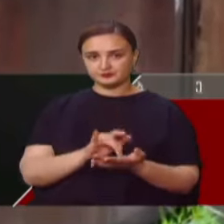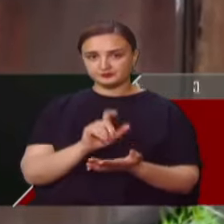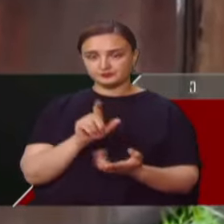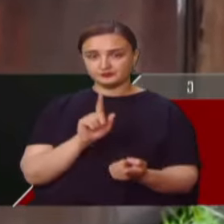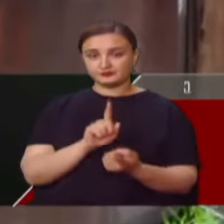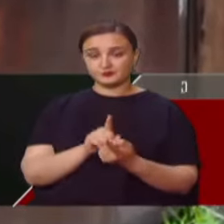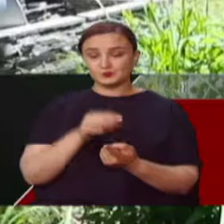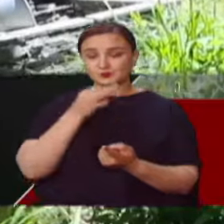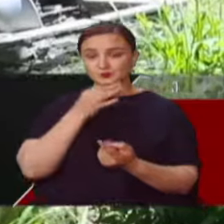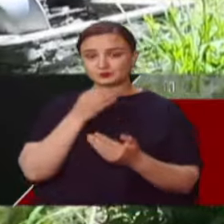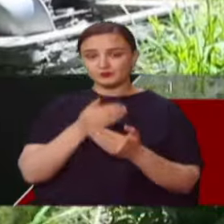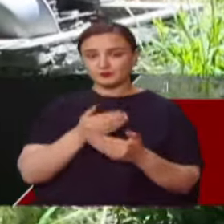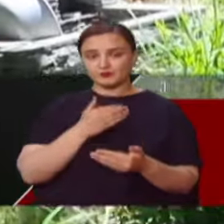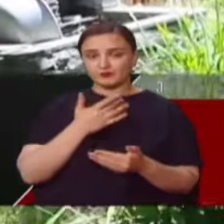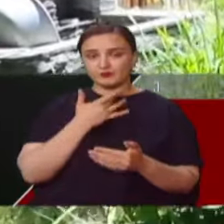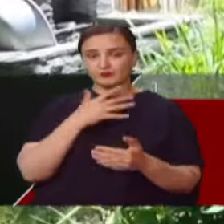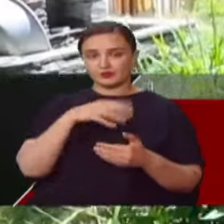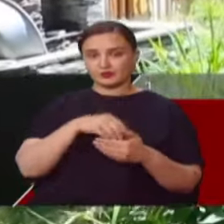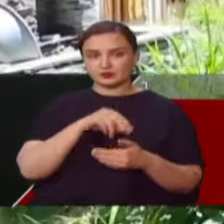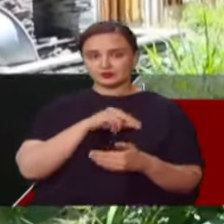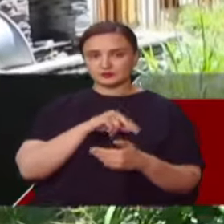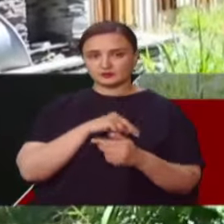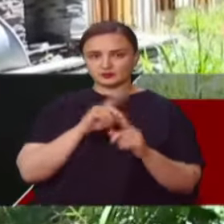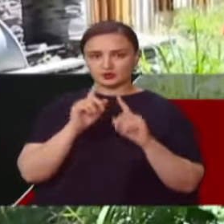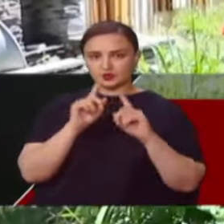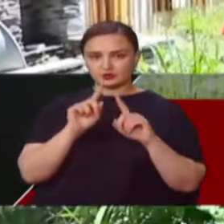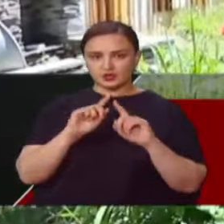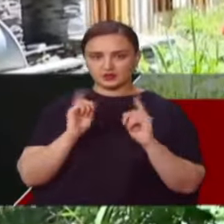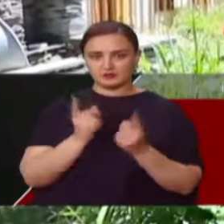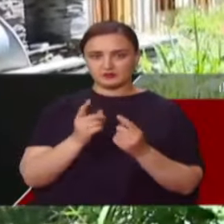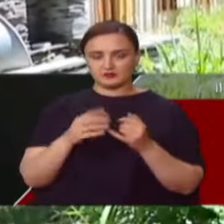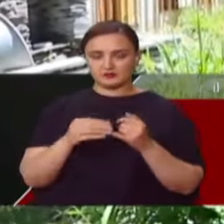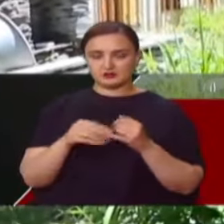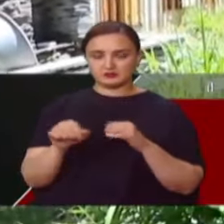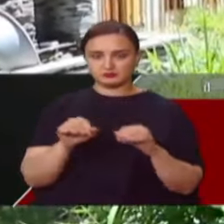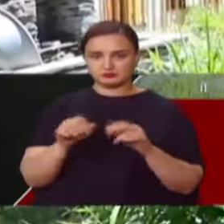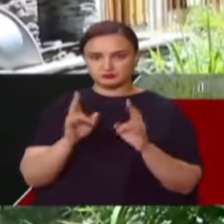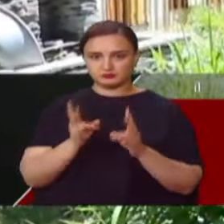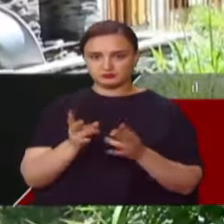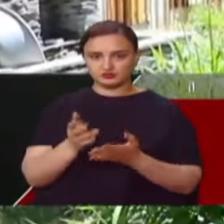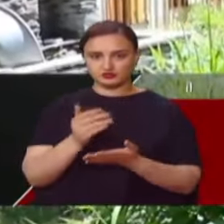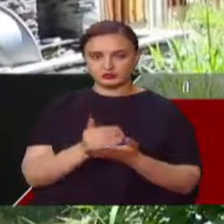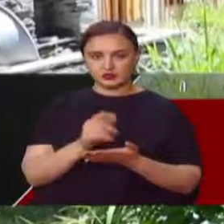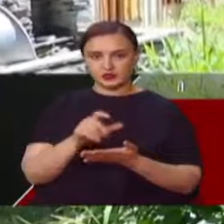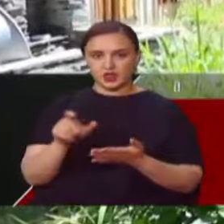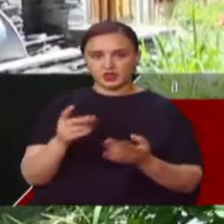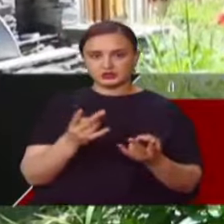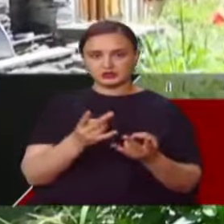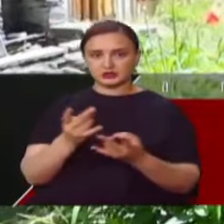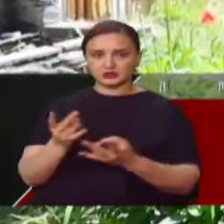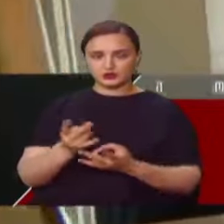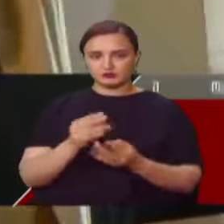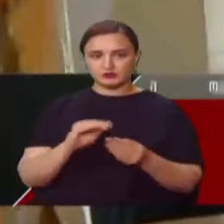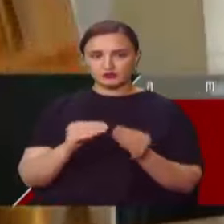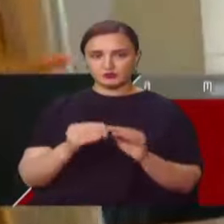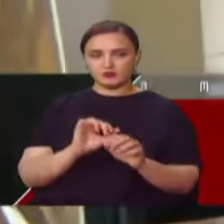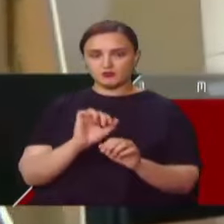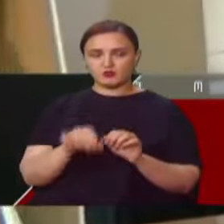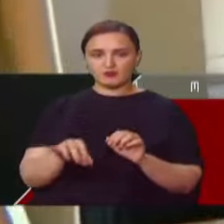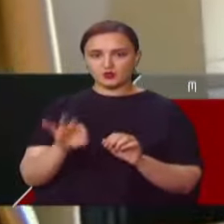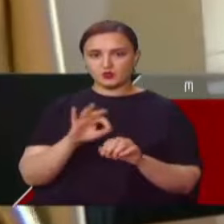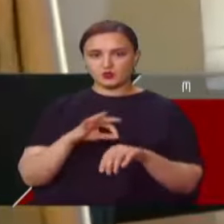შეხვედრამდე. დონის მუნიციპალიტეტის მერიაში გაიმართა სამუშაო თათბირი. იმჟელეს მიწისძვრის შედეგად დაზარალებული მოსახლეობის საჭიროებებზე და პრობლემების მოგვარების